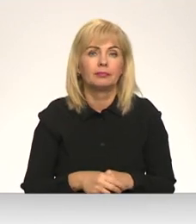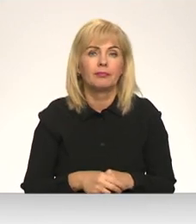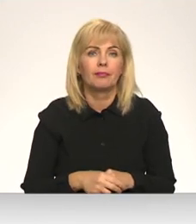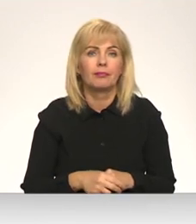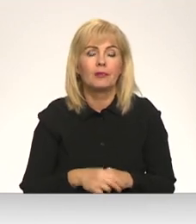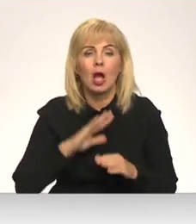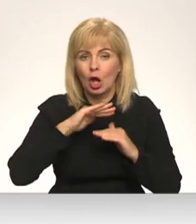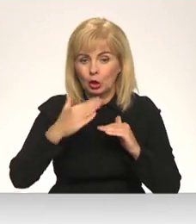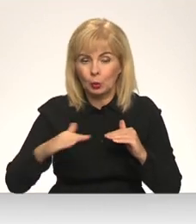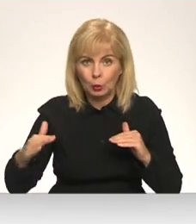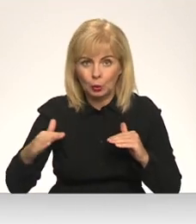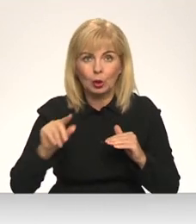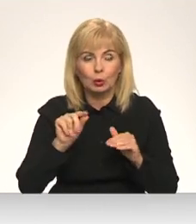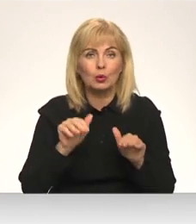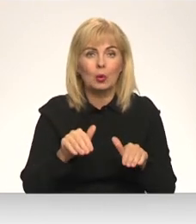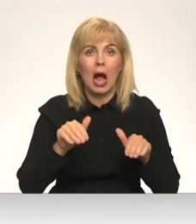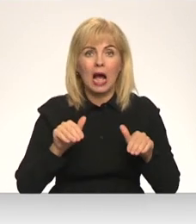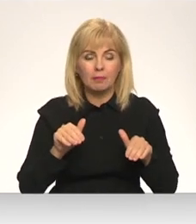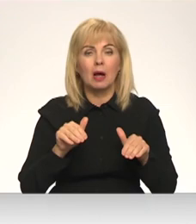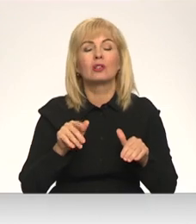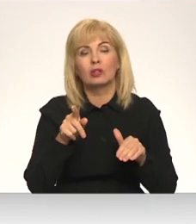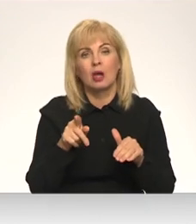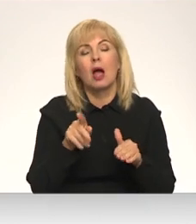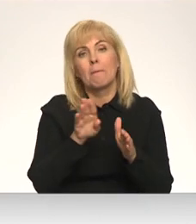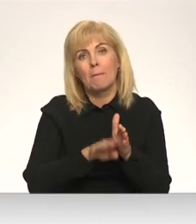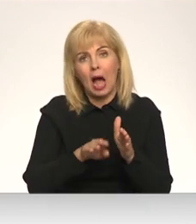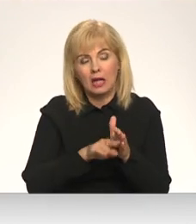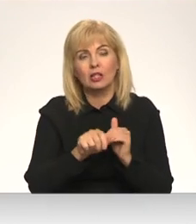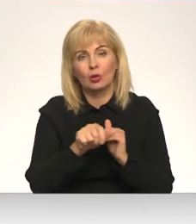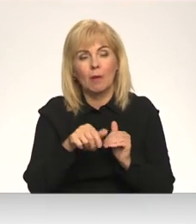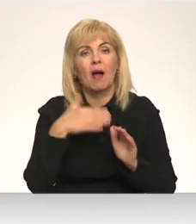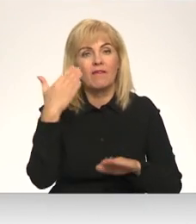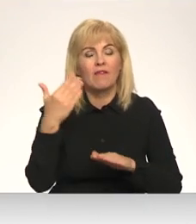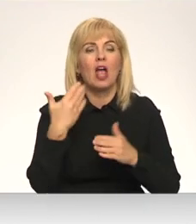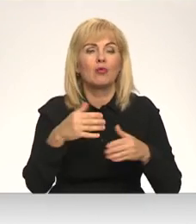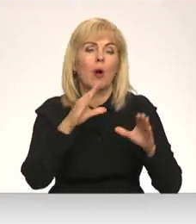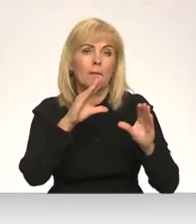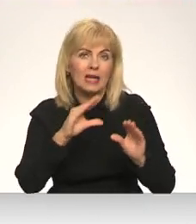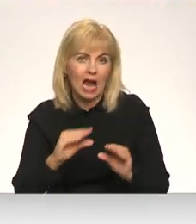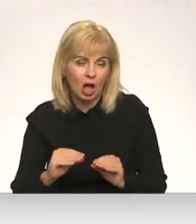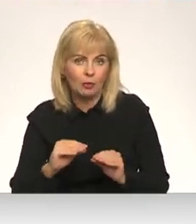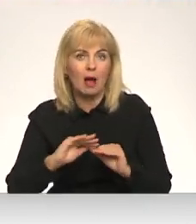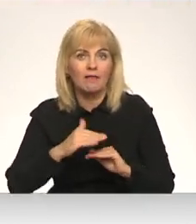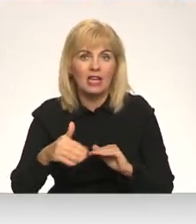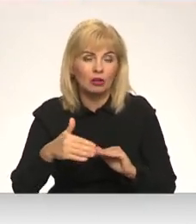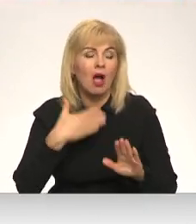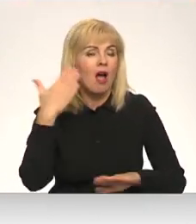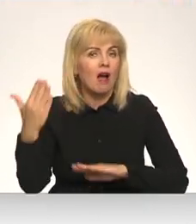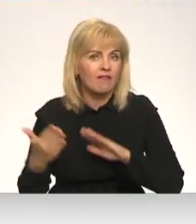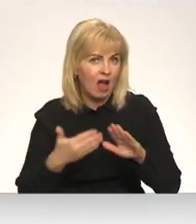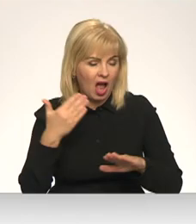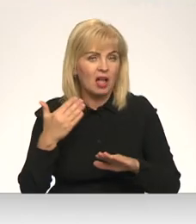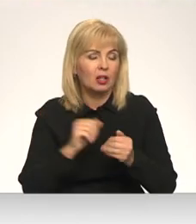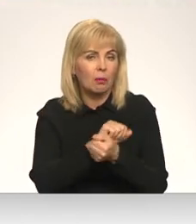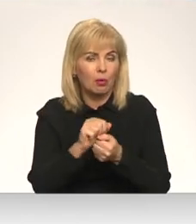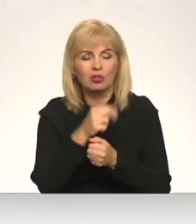Jūra šodien atkal atkāpusies savās ierastajās robežās. Vēš pierims un vieņi ieņēmuši ierasto ritmu, bet vētras postījumi redzami uz